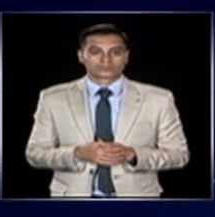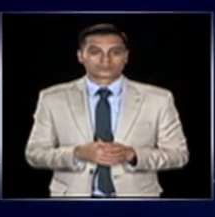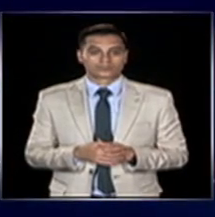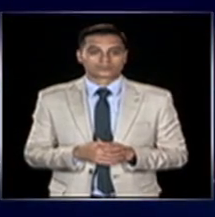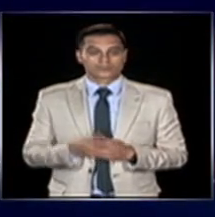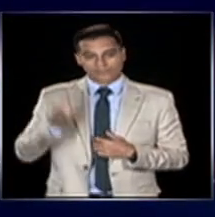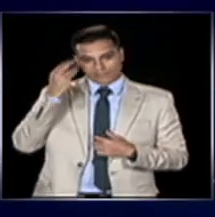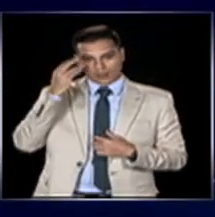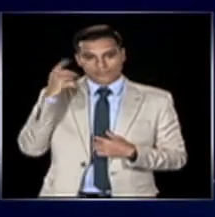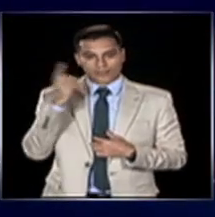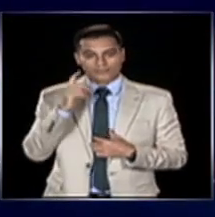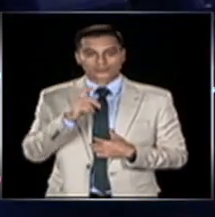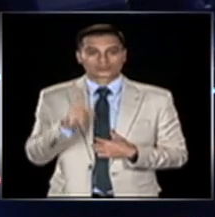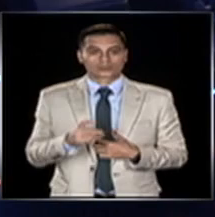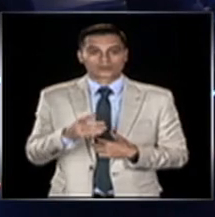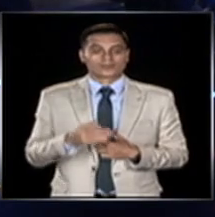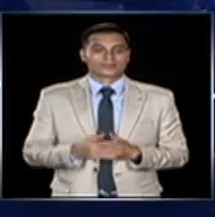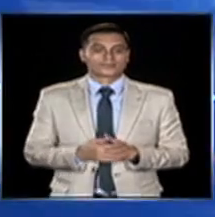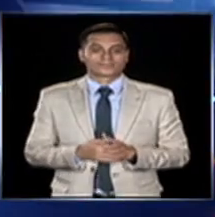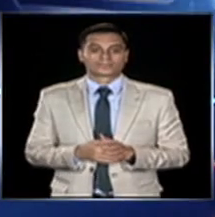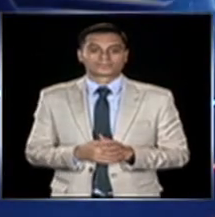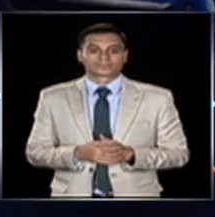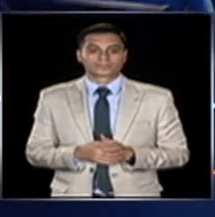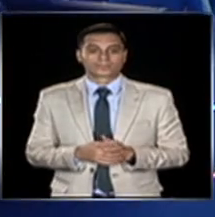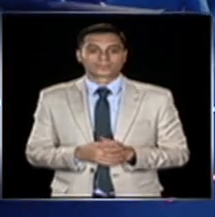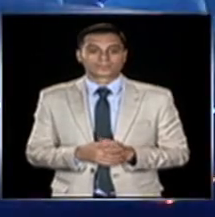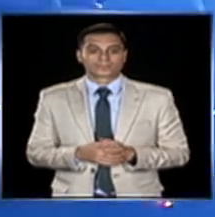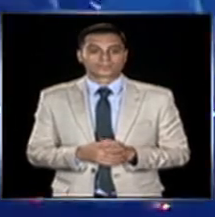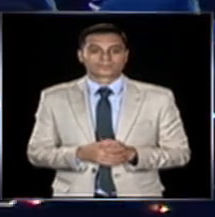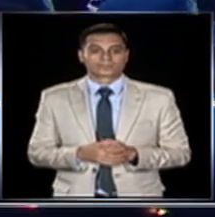30. معلومات عامة. والسؤال هو